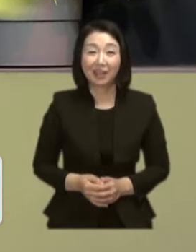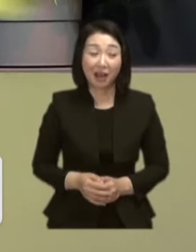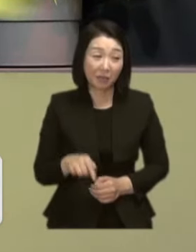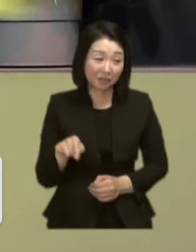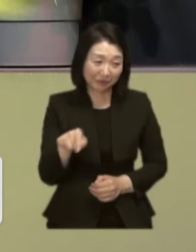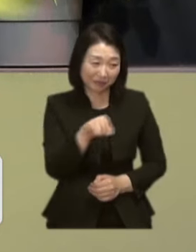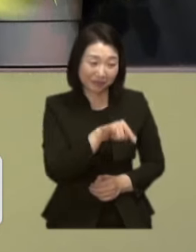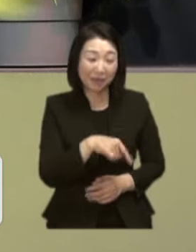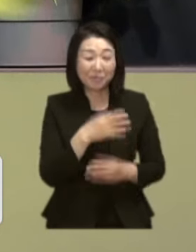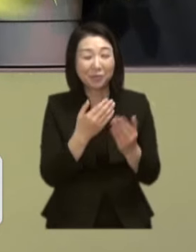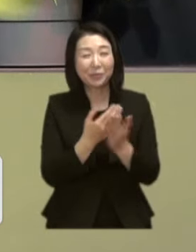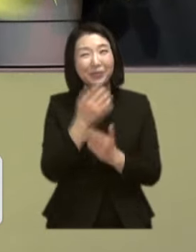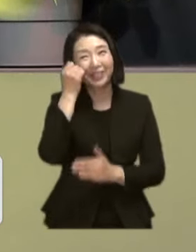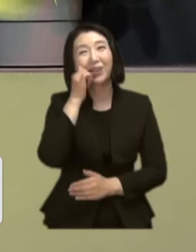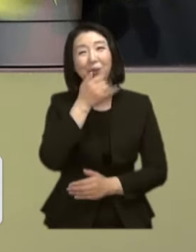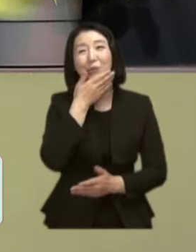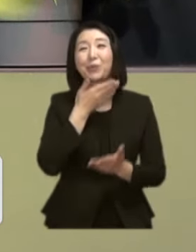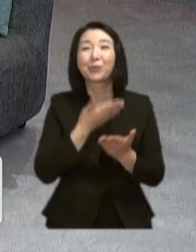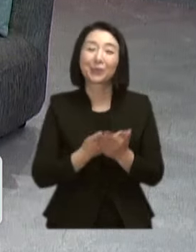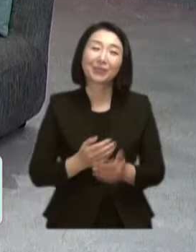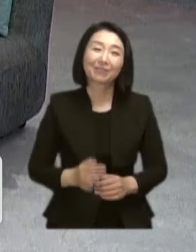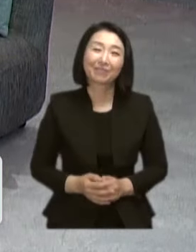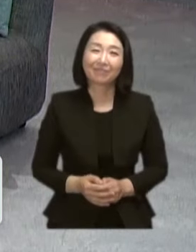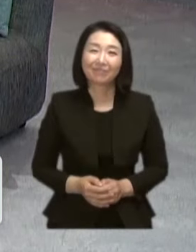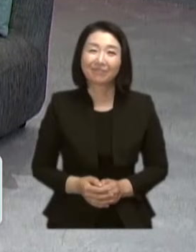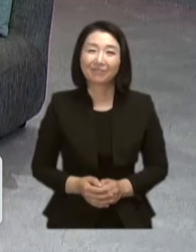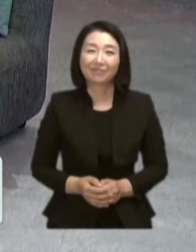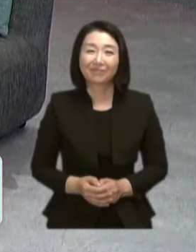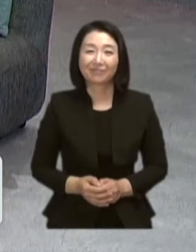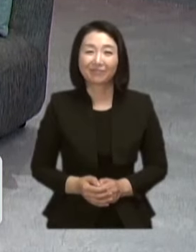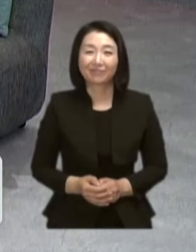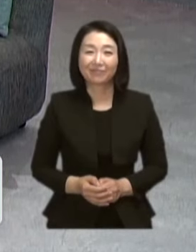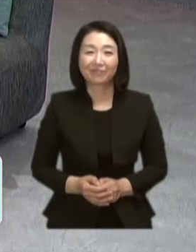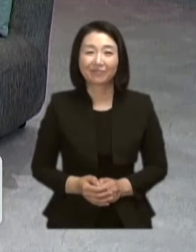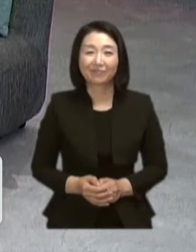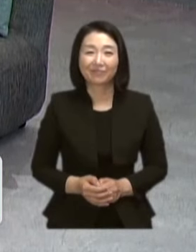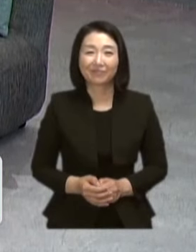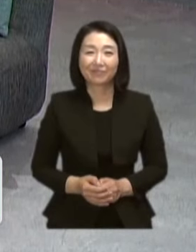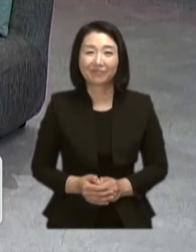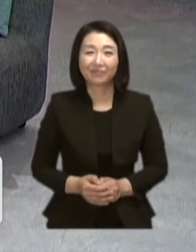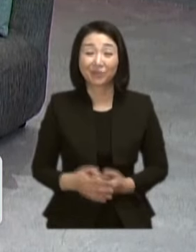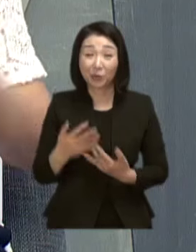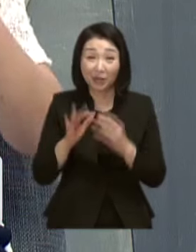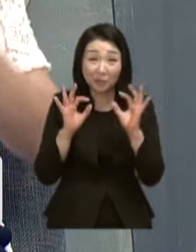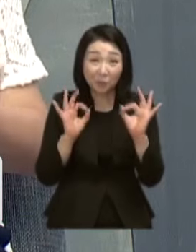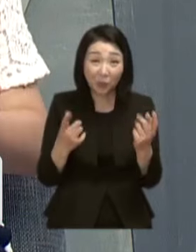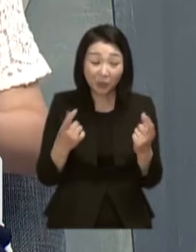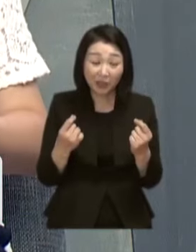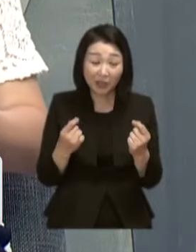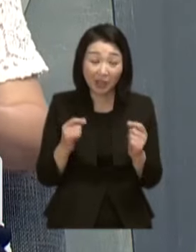남는 아이들이고 다 소중한 아이들이고요. 예, 그렇습니다. 그리고 아까 이제 화면에서 보셨겠지만 이제 90명의 아이들과 또